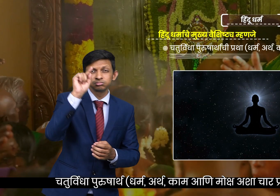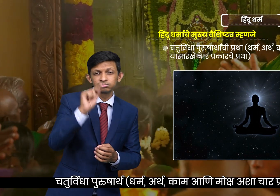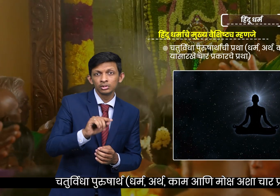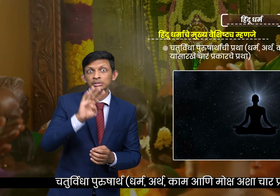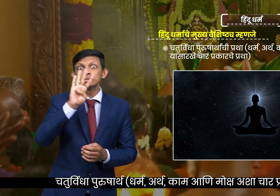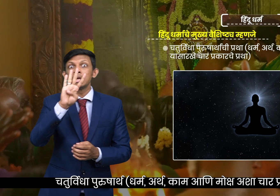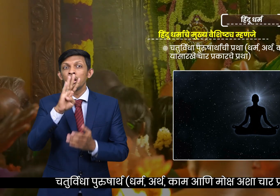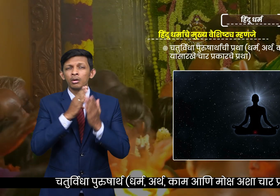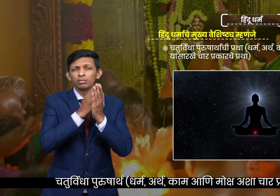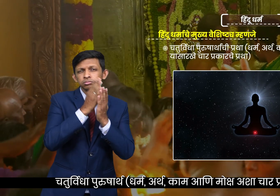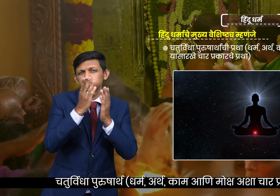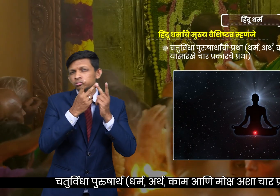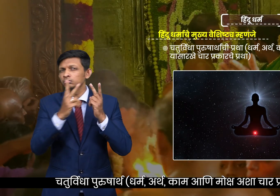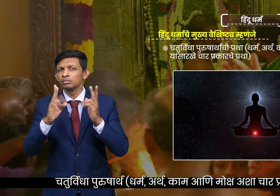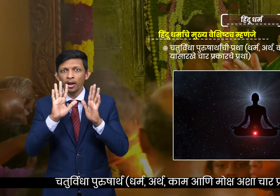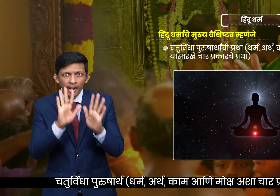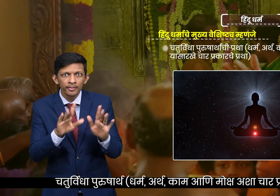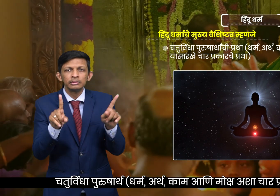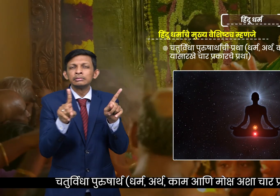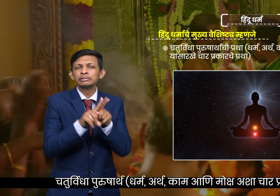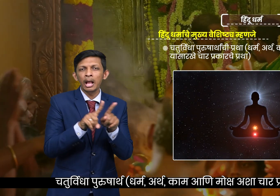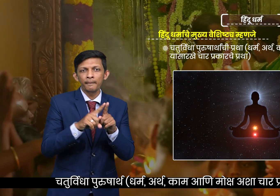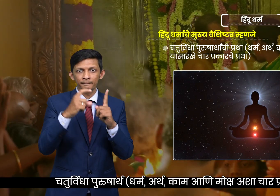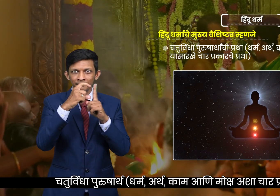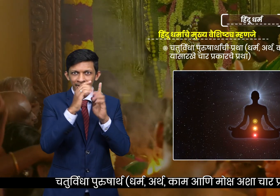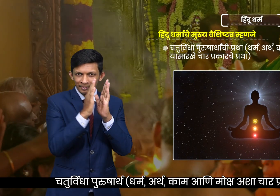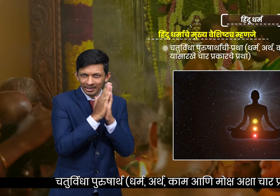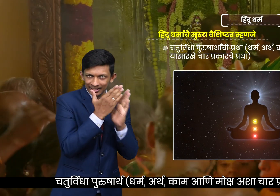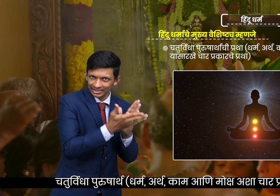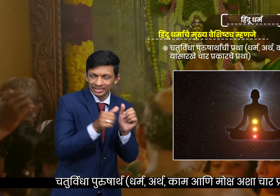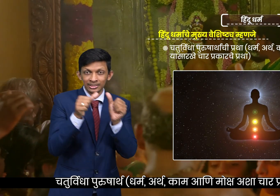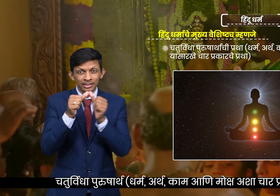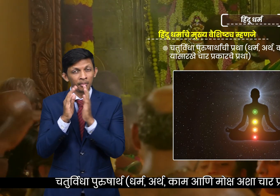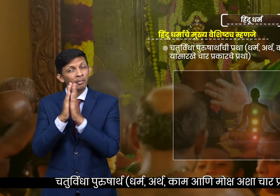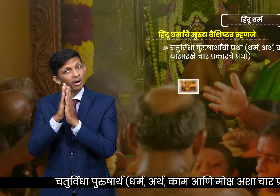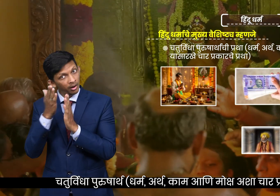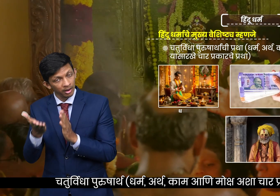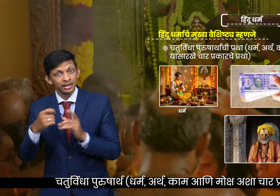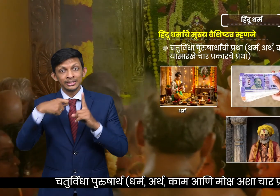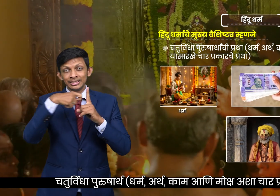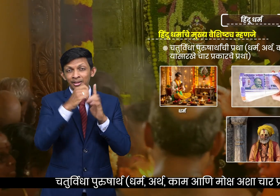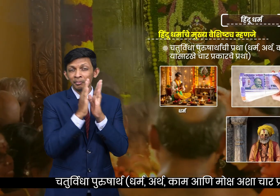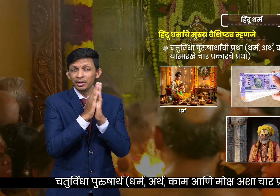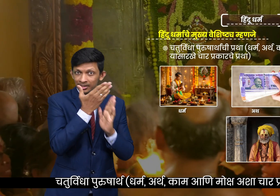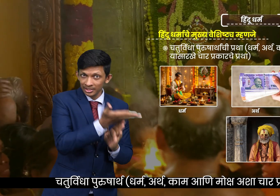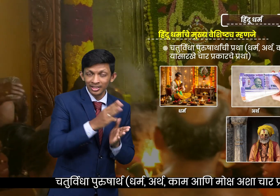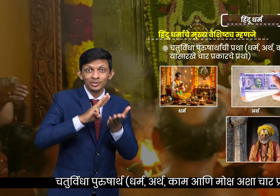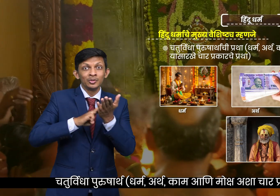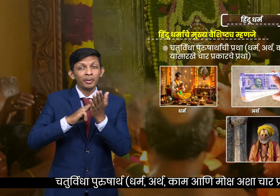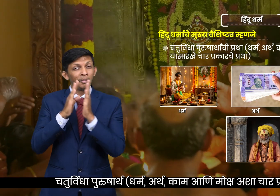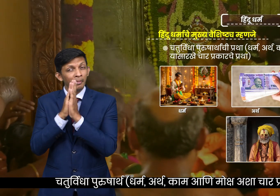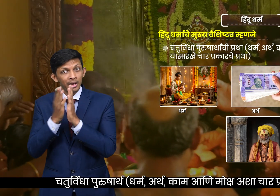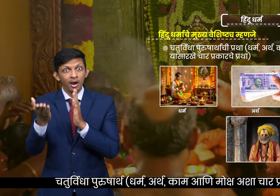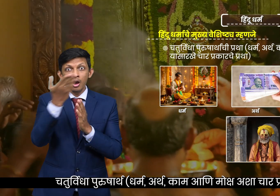चतुर्विद्या पुरुषार्थ, धर्म, अर्थ, काम आणि मोक्ष अशा 4 प्रकारच्या प्रथा.